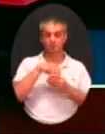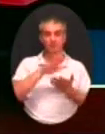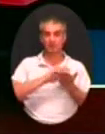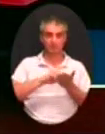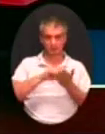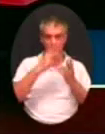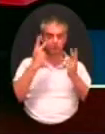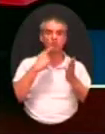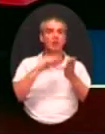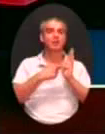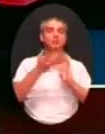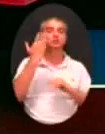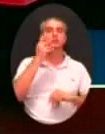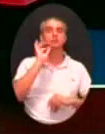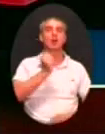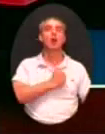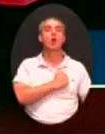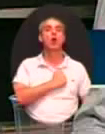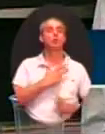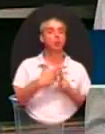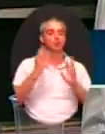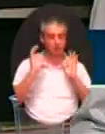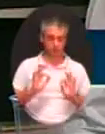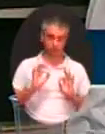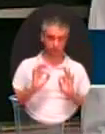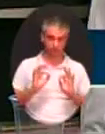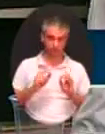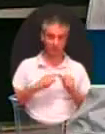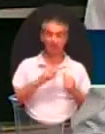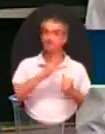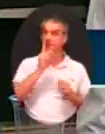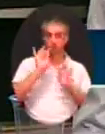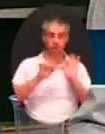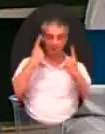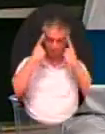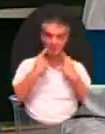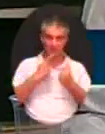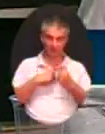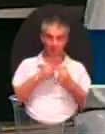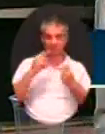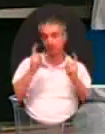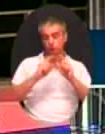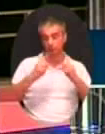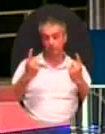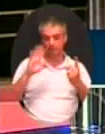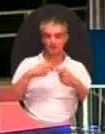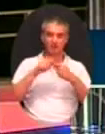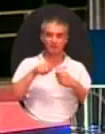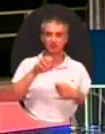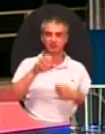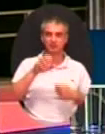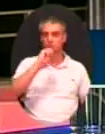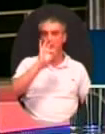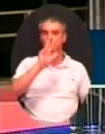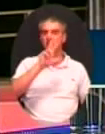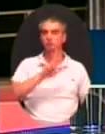קודם כל חשוב להדגיש, הוא יהיה מערך אורתודוקסי, המערך הזה. מה שמתנגדים, החרדים ואחרים, גם חבר הכנסת סמוטריץ' היה